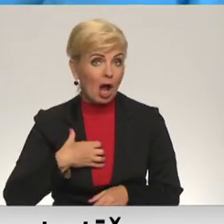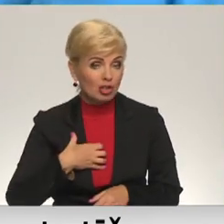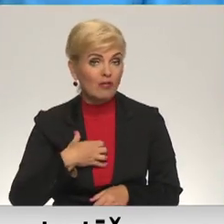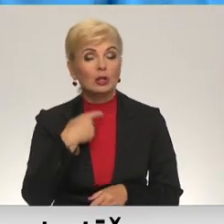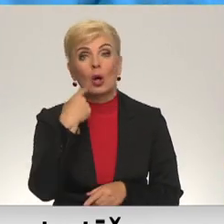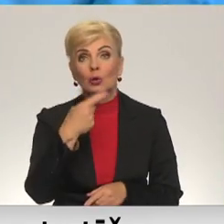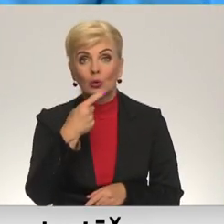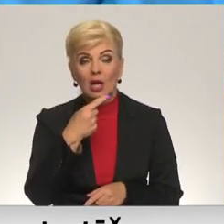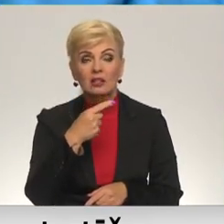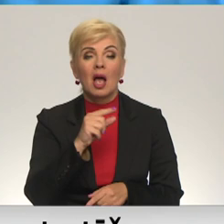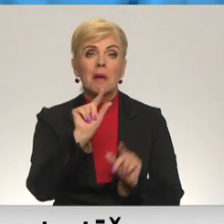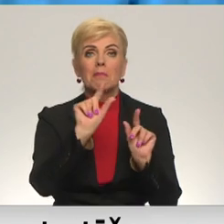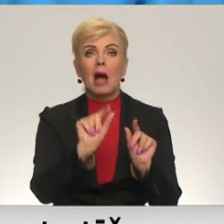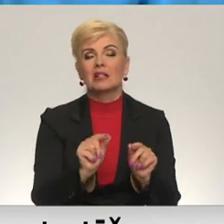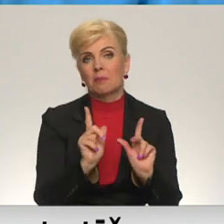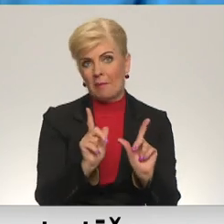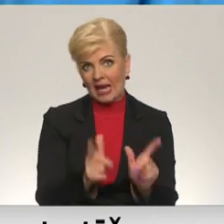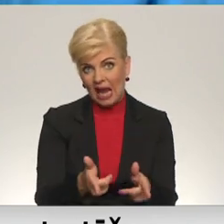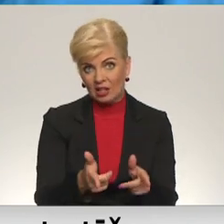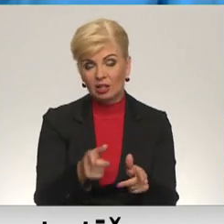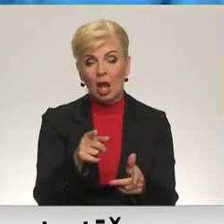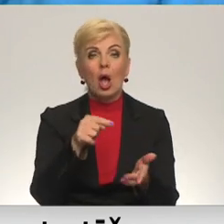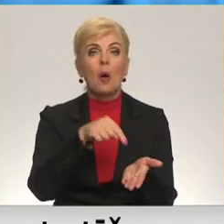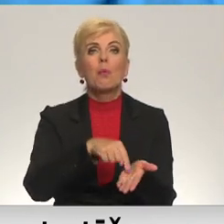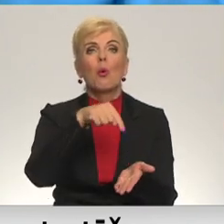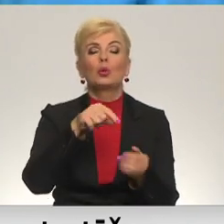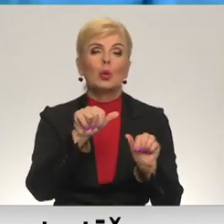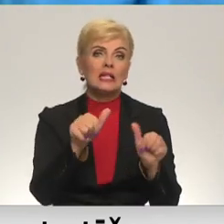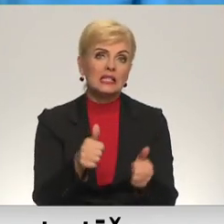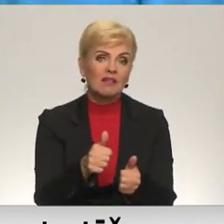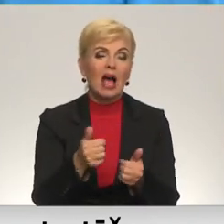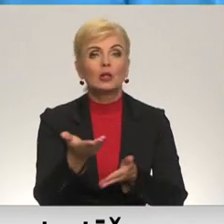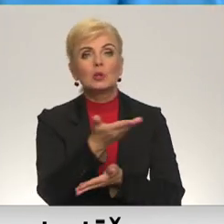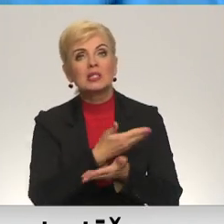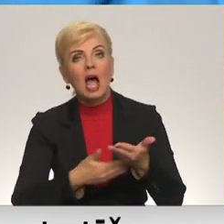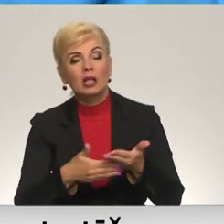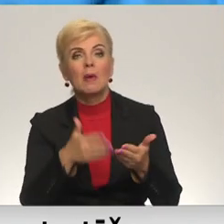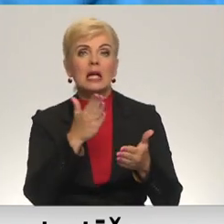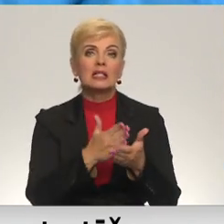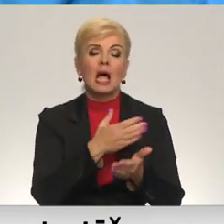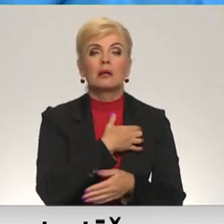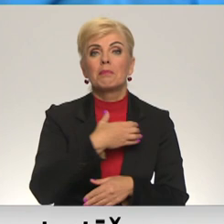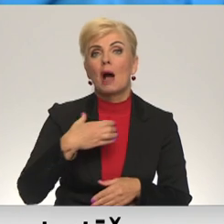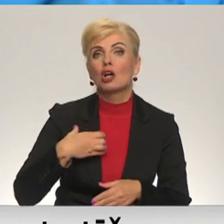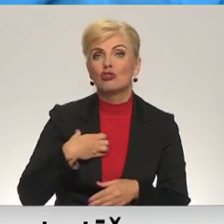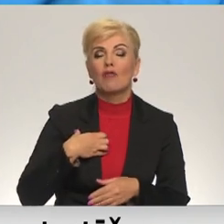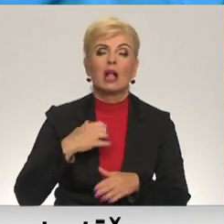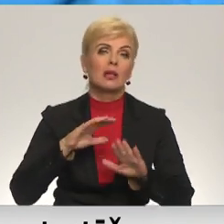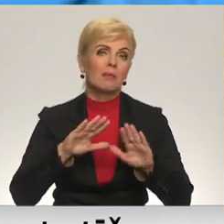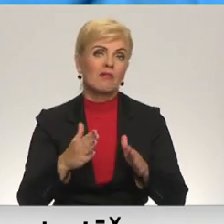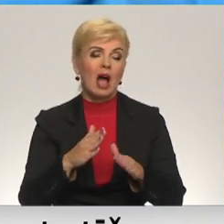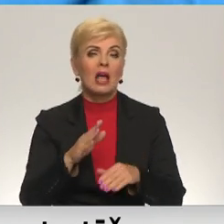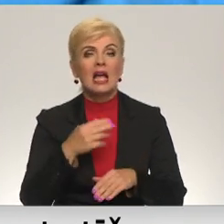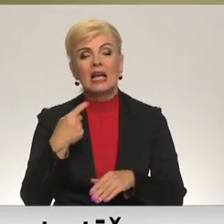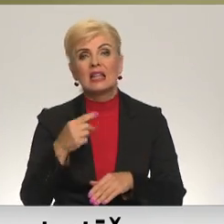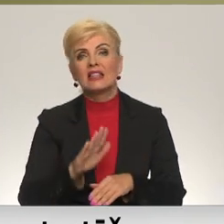vairāk kārt, bet atsaucība nav bijusi. Šo punktu izveida ir tāds sadarbības starp pašvaldību un vai kādu